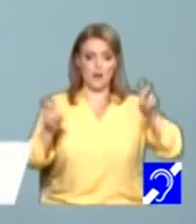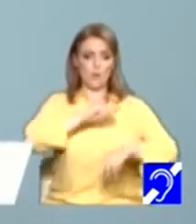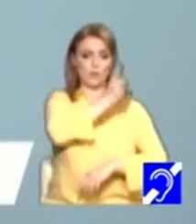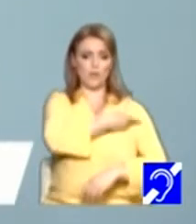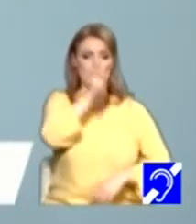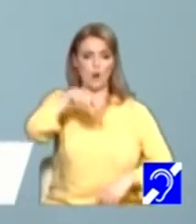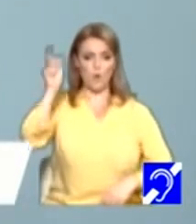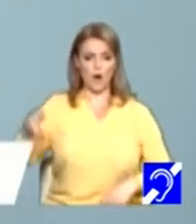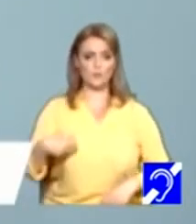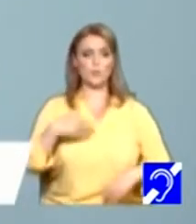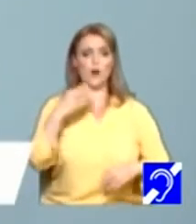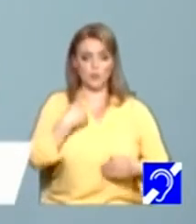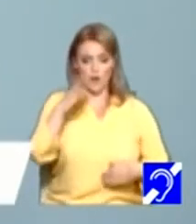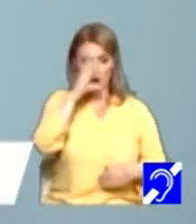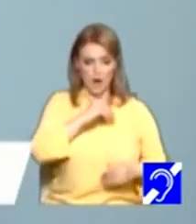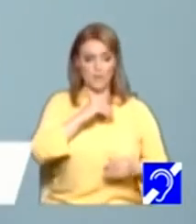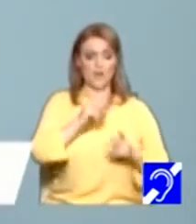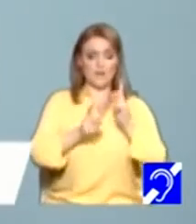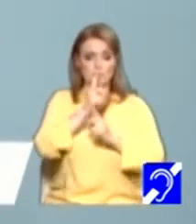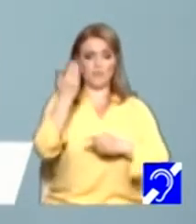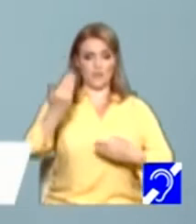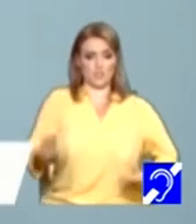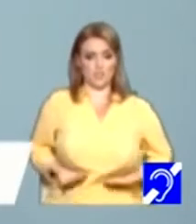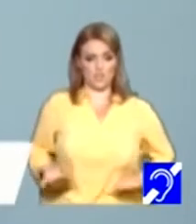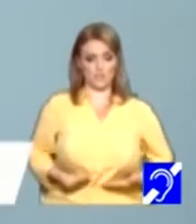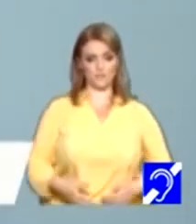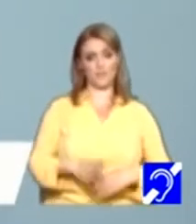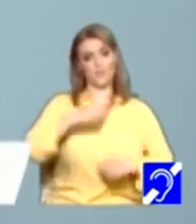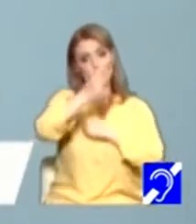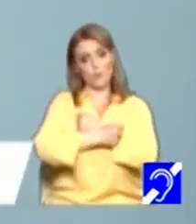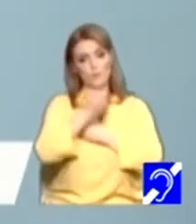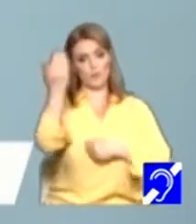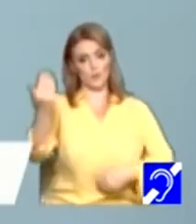doar noi, ne facem viața mai frumoasă. Vă cuprind și pe 11 ne vedem.